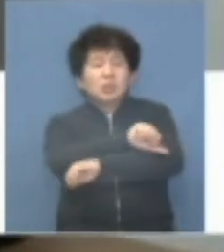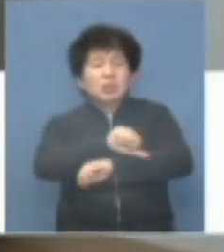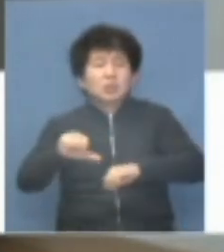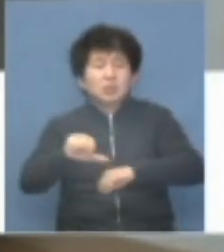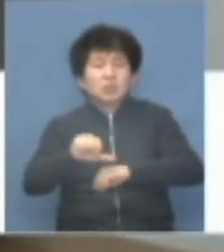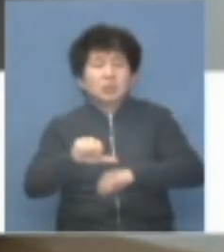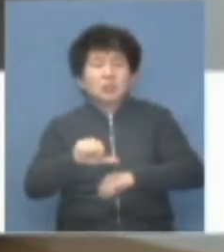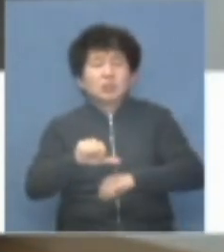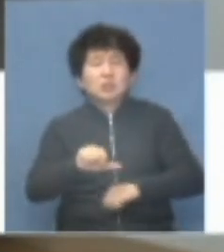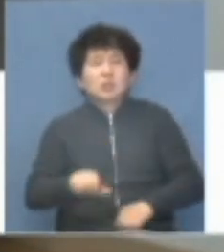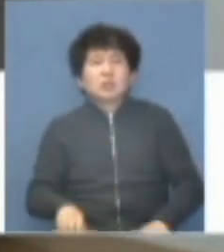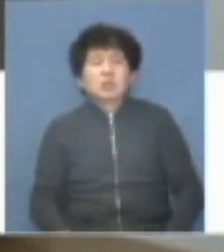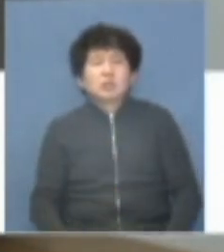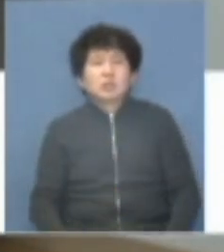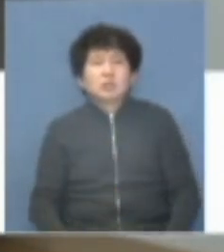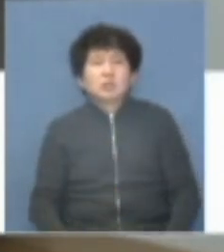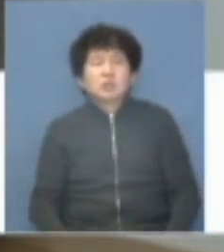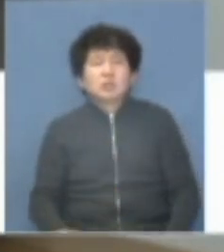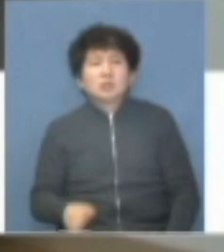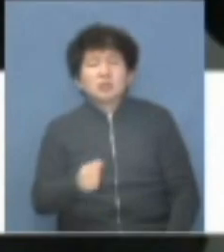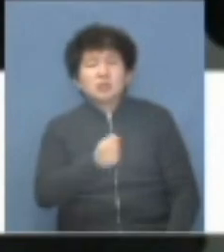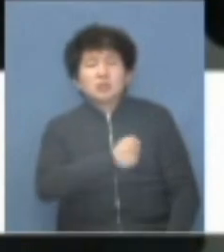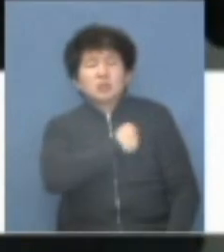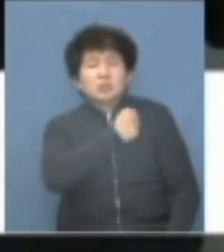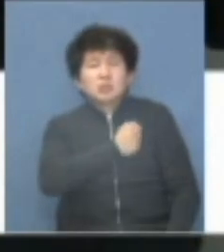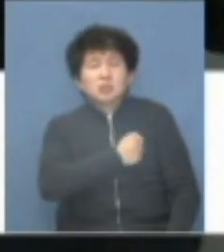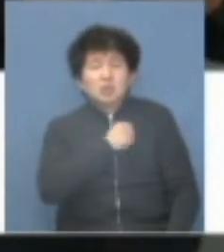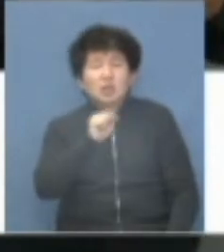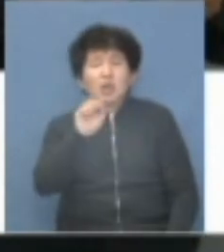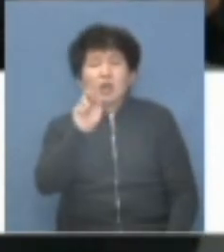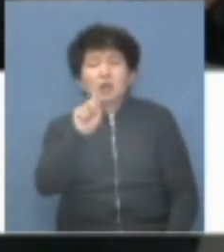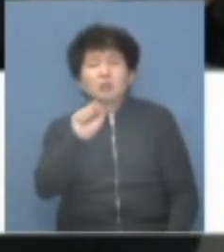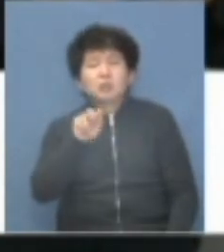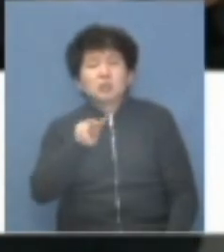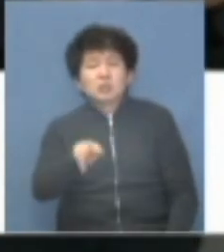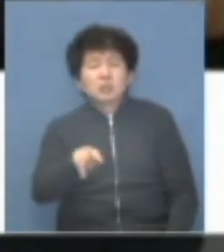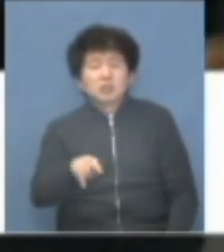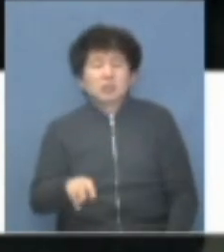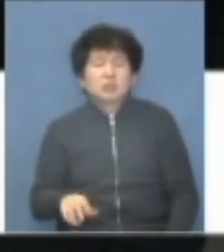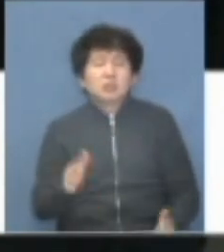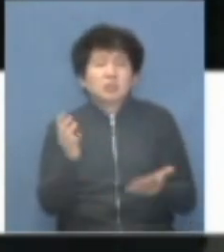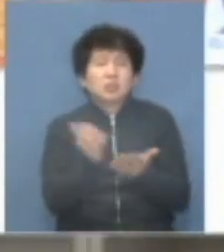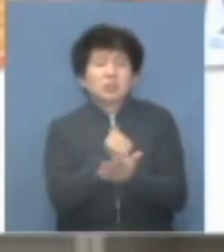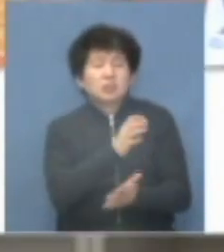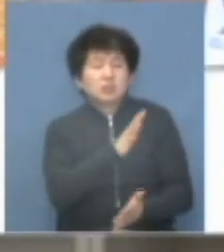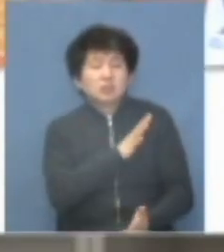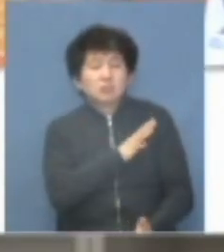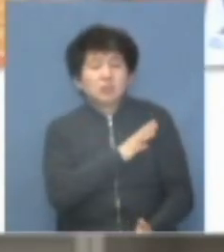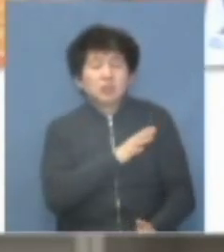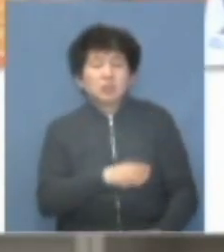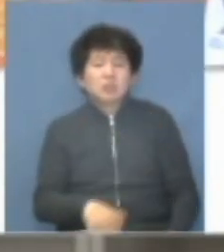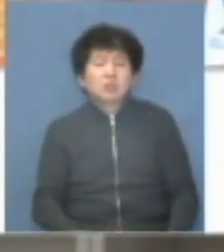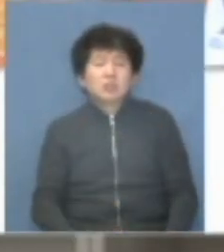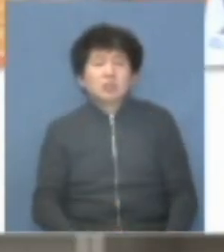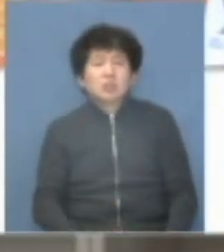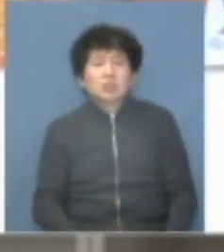облысы бойынша департаментінің офицері Абзал Нұғманов қанжығаға байлады. Жеңімпаздар мадақтау